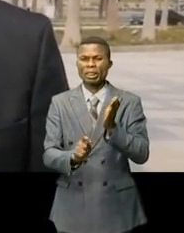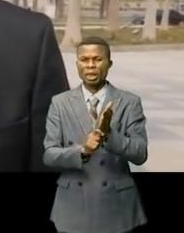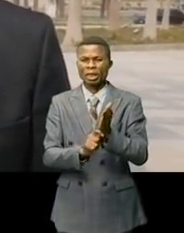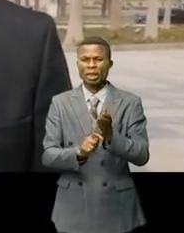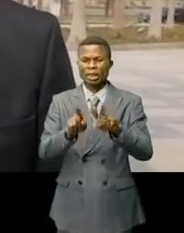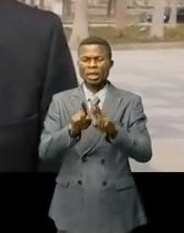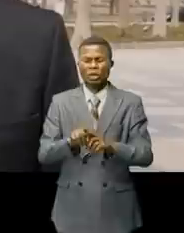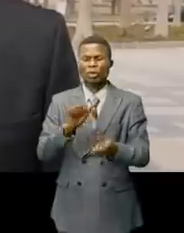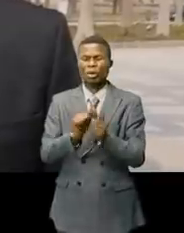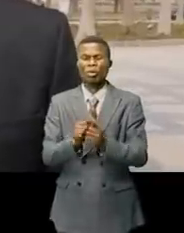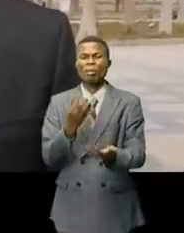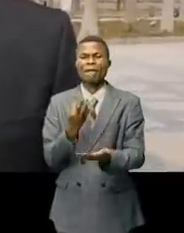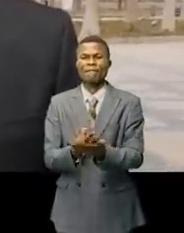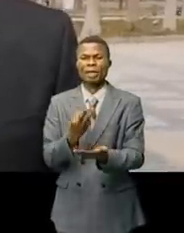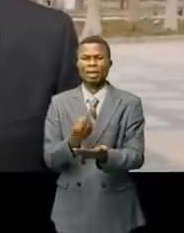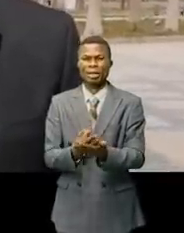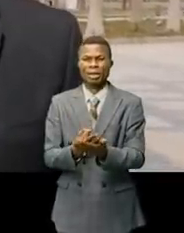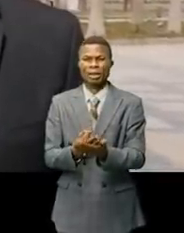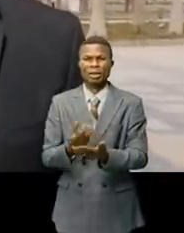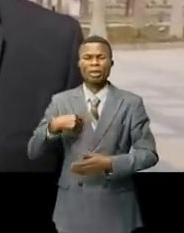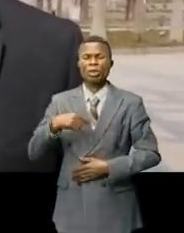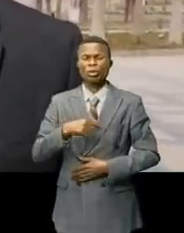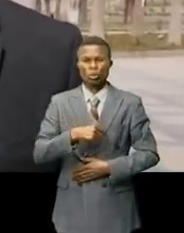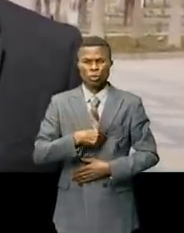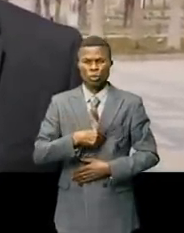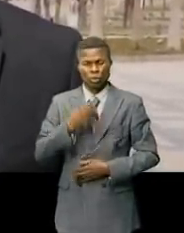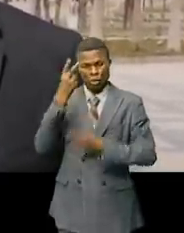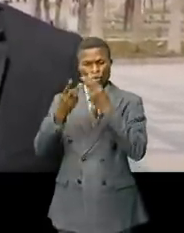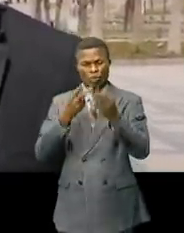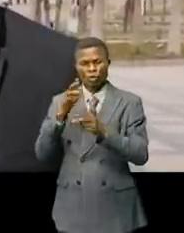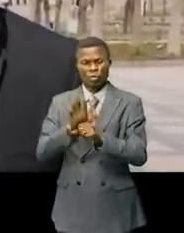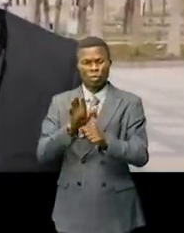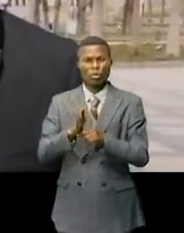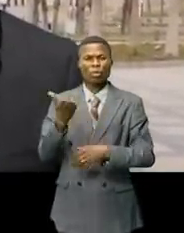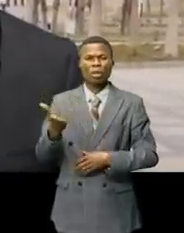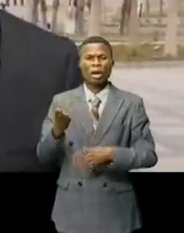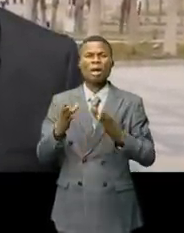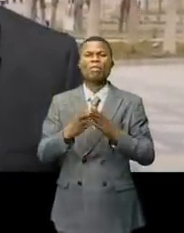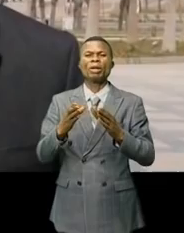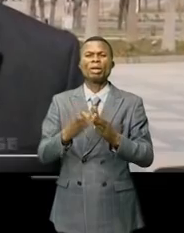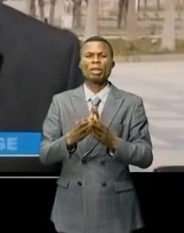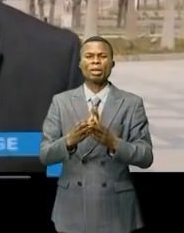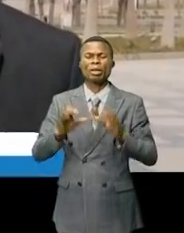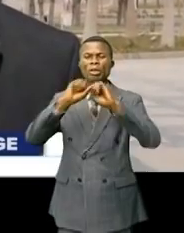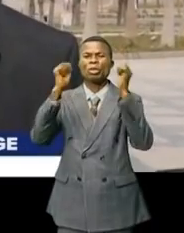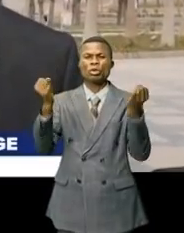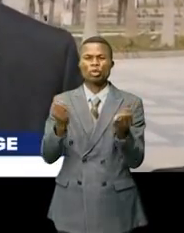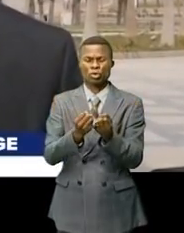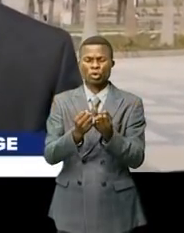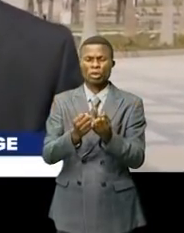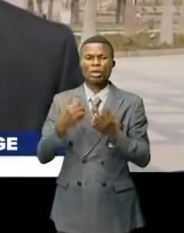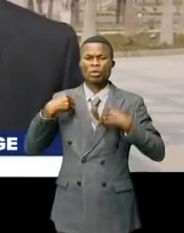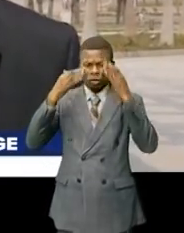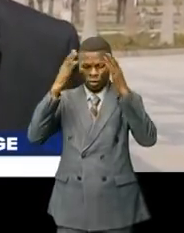financiers eux nous avons fait un passage en revue là dessus avec la société comme qui